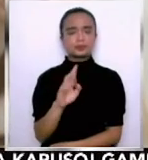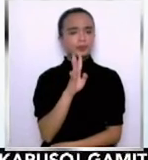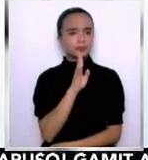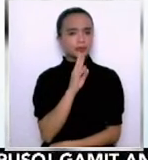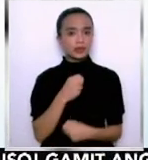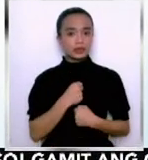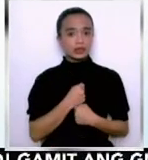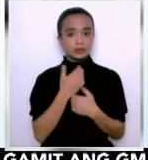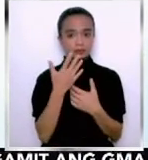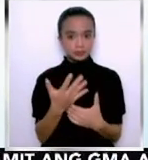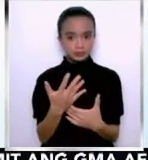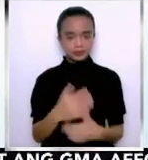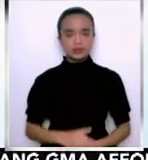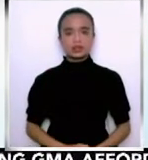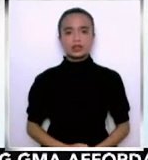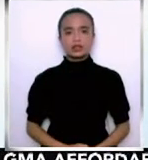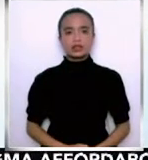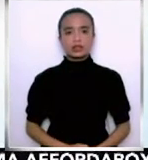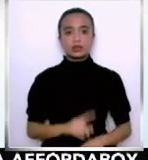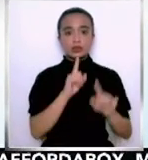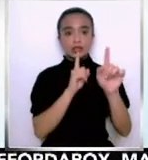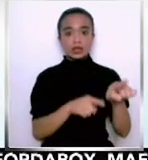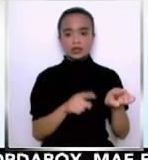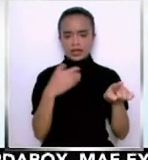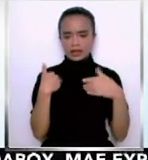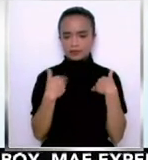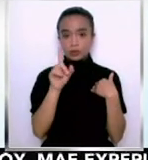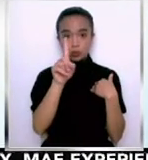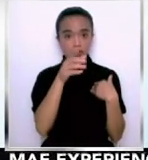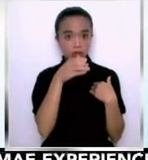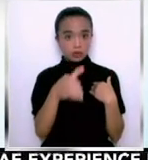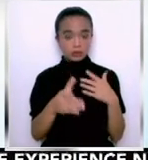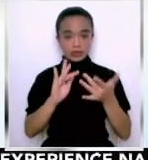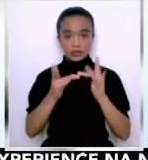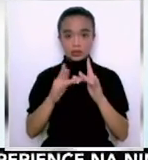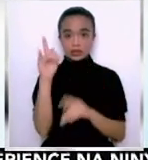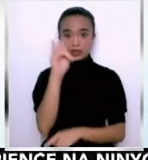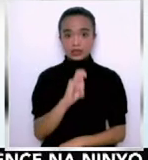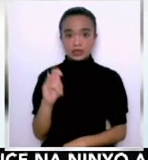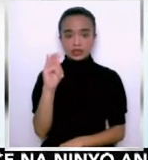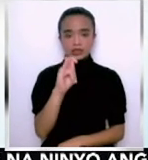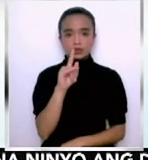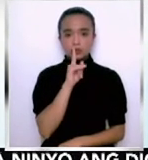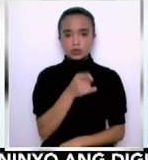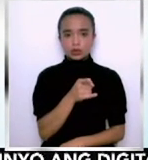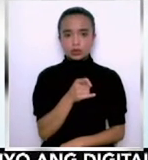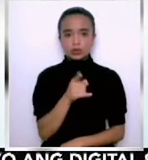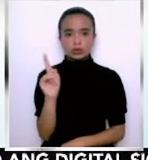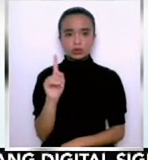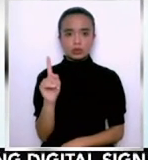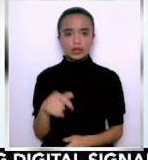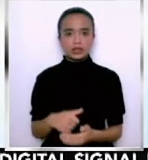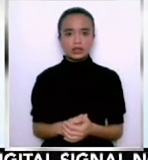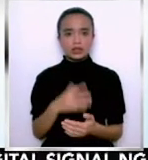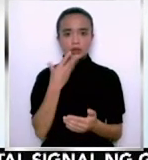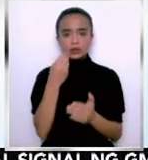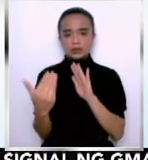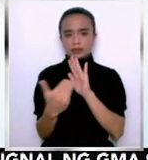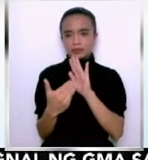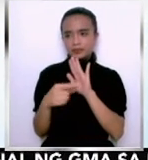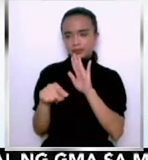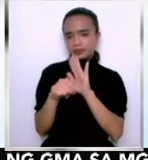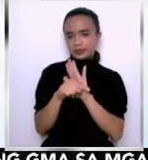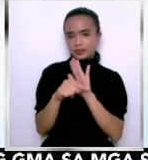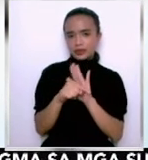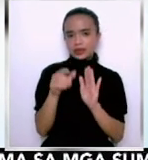katahimikan nang sagutin ang komento ng isang netizen sa YouTube na tila pumupuna sa pag-react niya sa mga negatibong komento